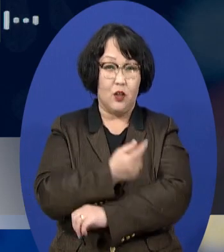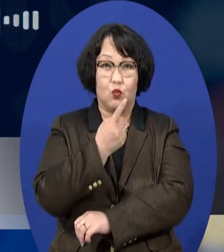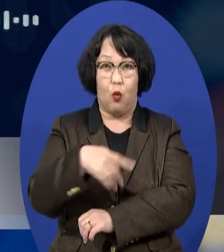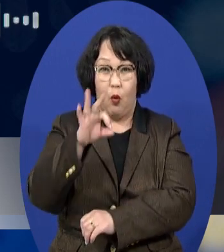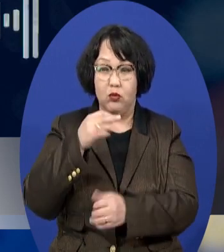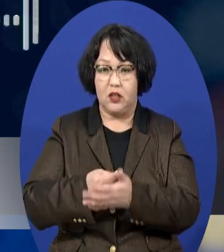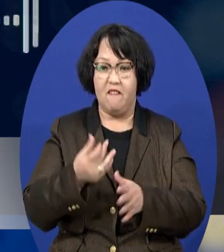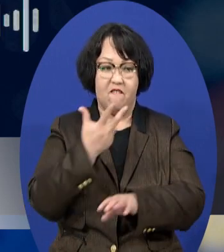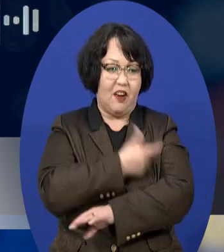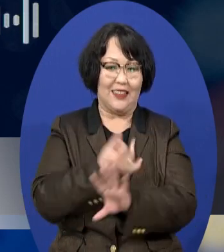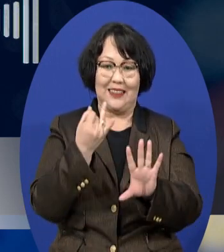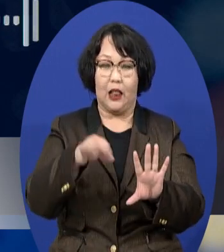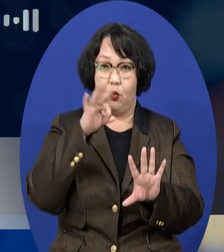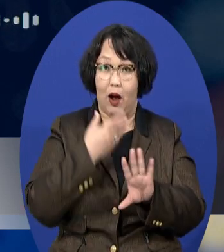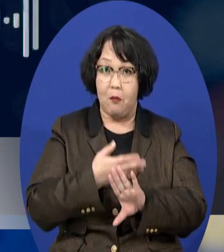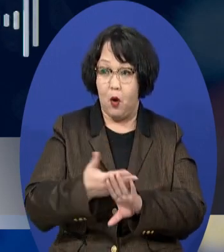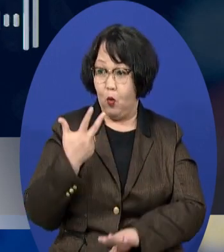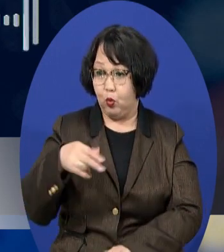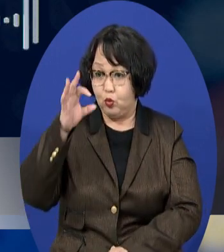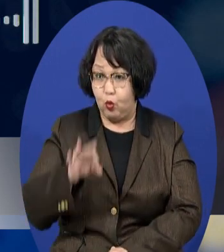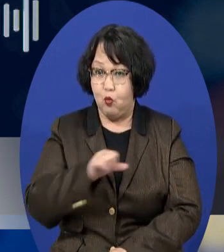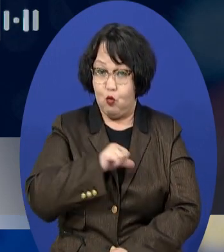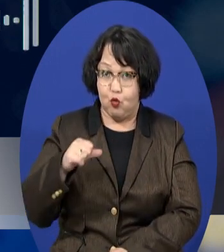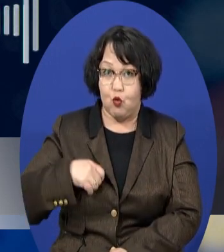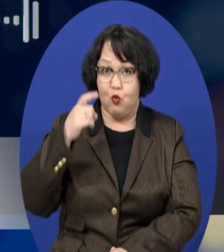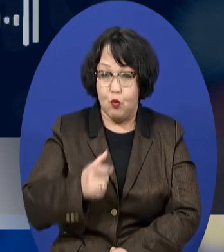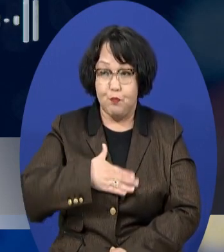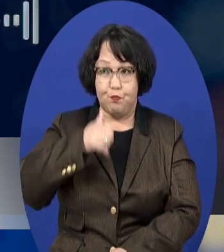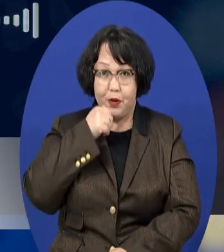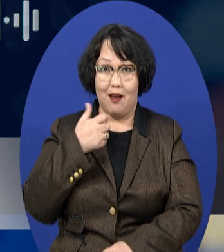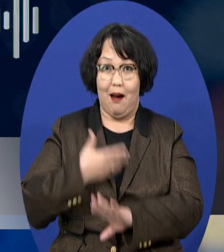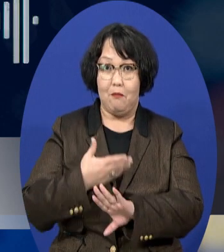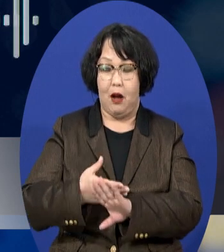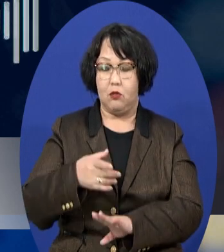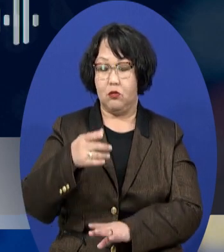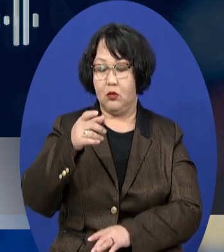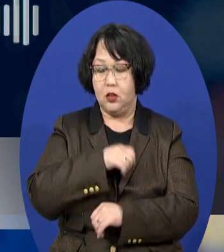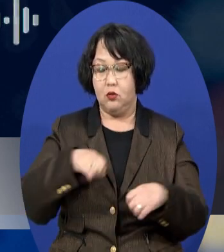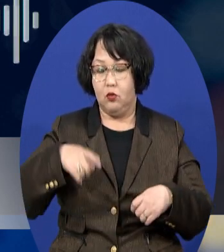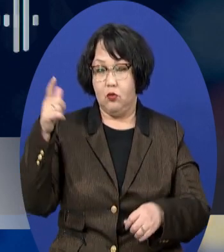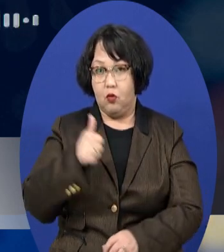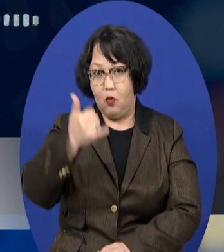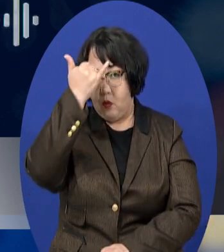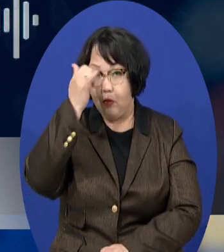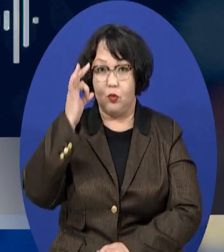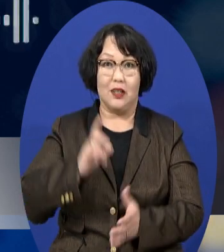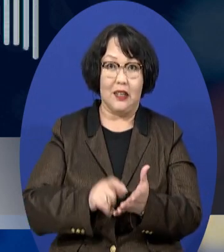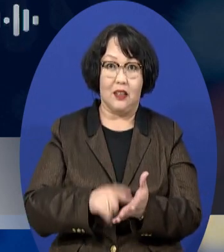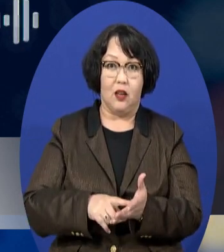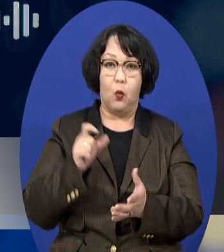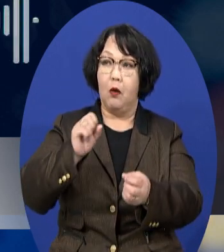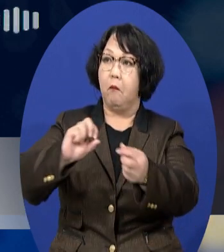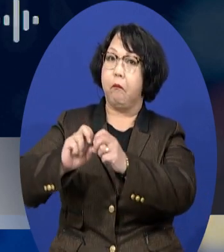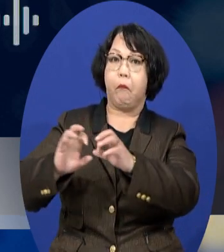хамгаалж өгчөд байгаа байхгүй юу? 30% нь одоо надад шалтгаалах зүйлэгтчээд байна гэж ойлгож байгаа байхгүй юу? Олон хүн цугласан газар очооч ээ гэж